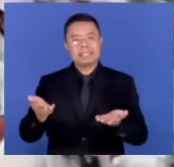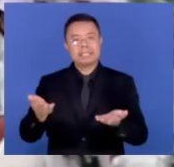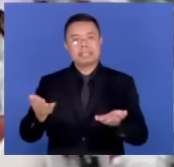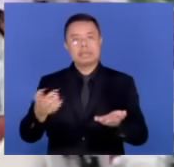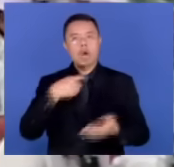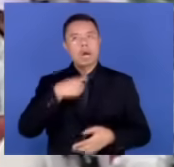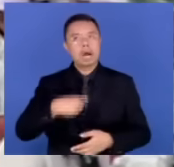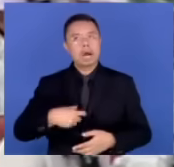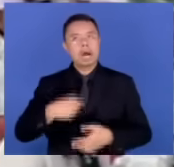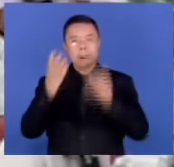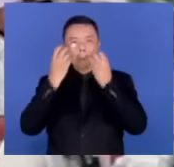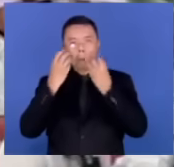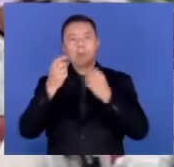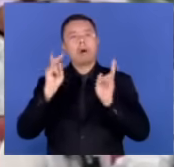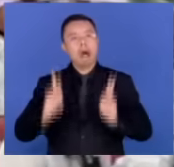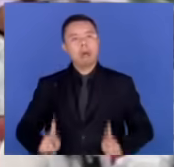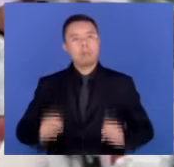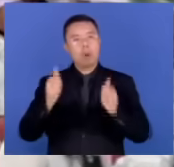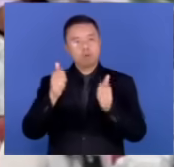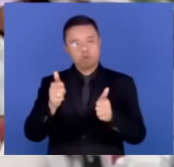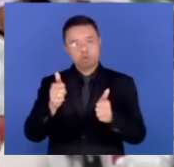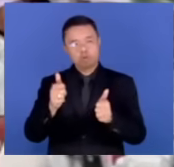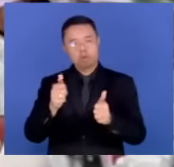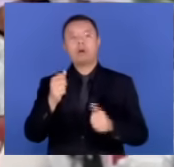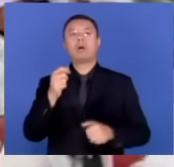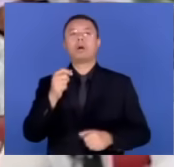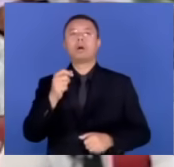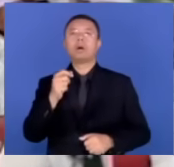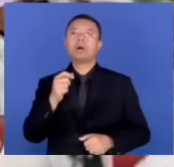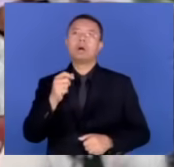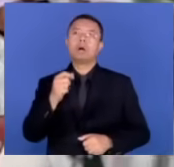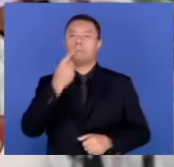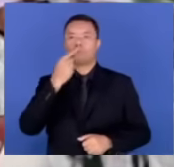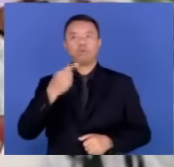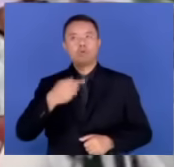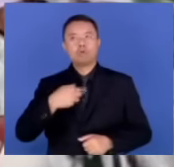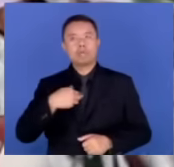orangnya karakternya bagus, punya apa